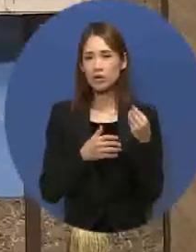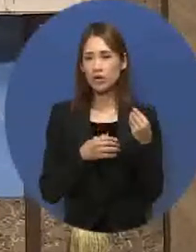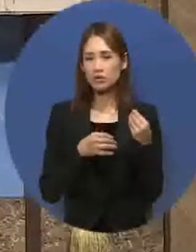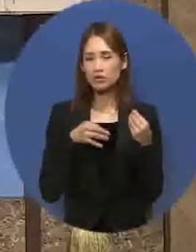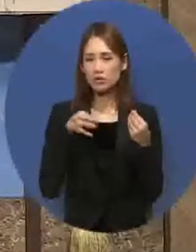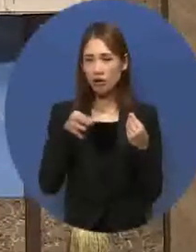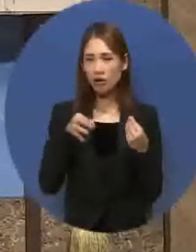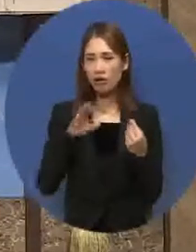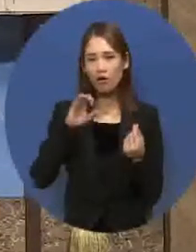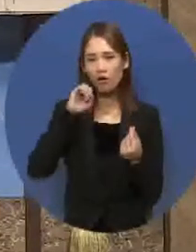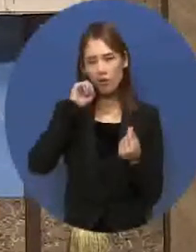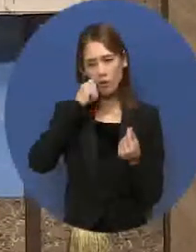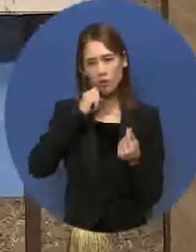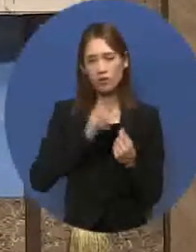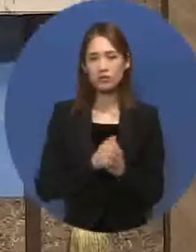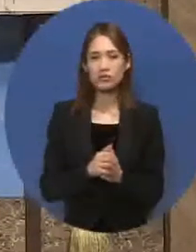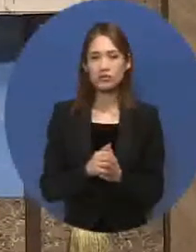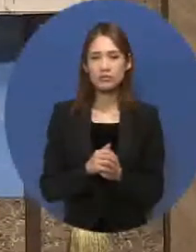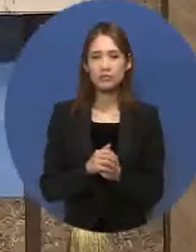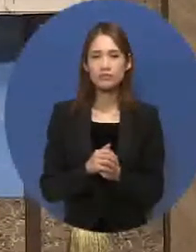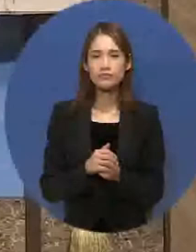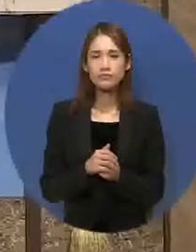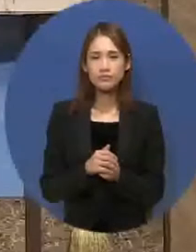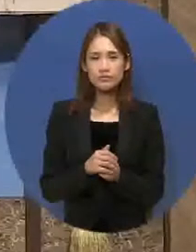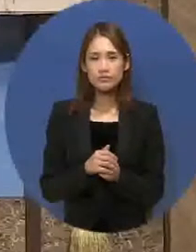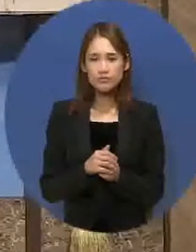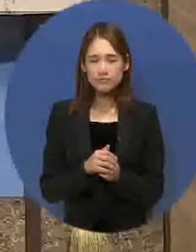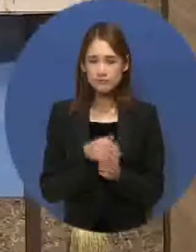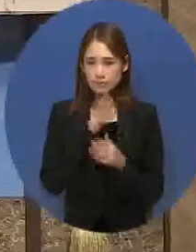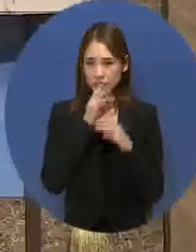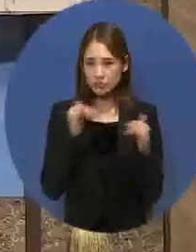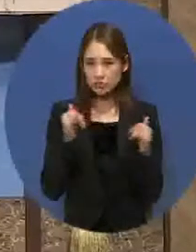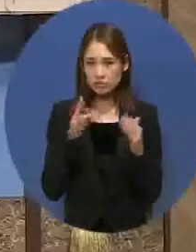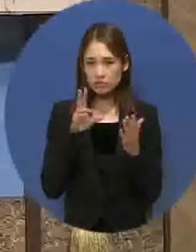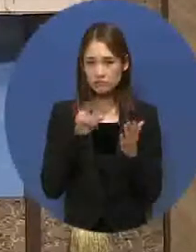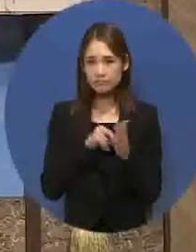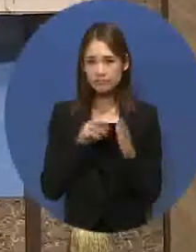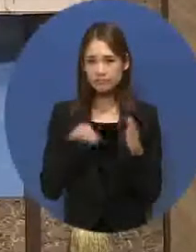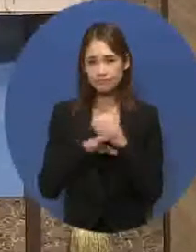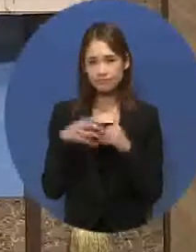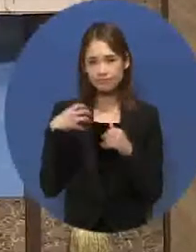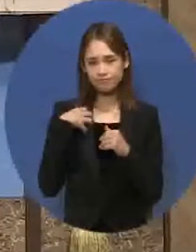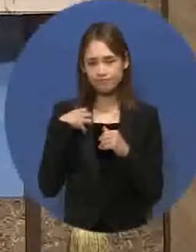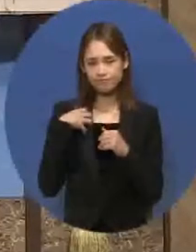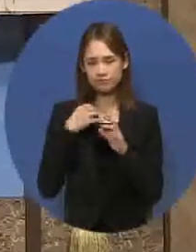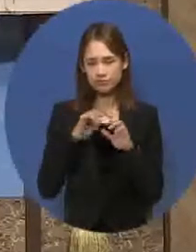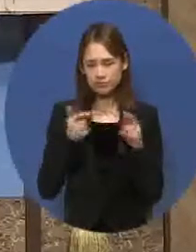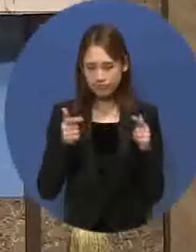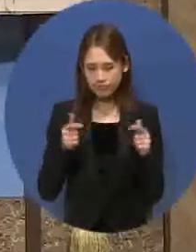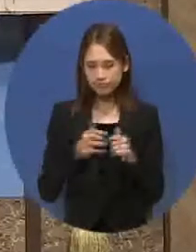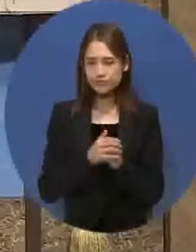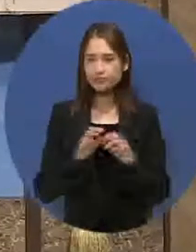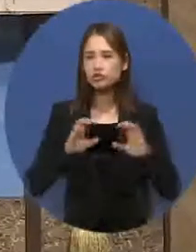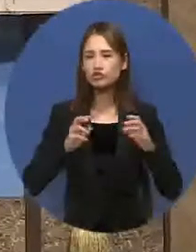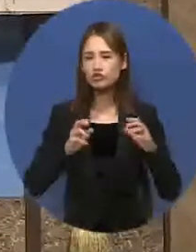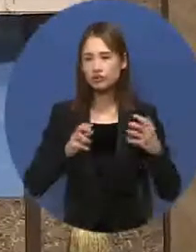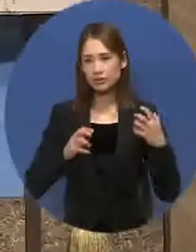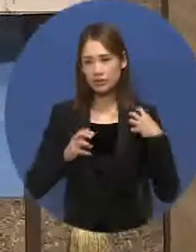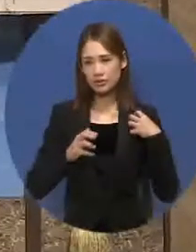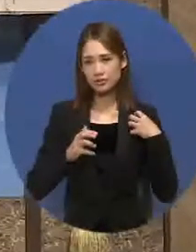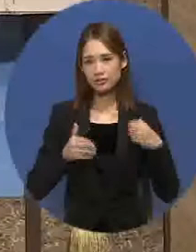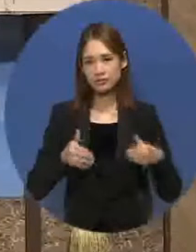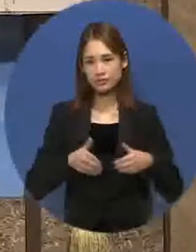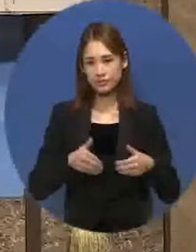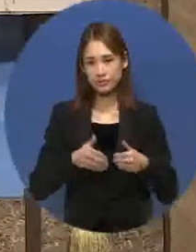원이 빠져나갈 수가 없습니다. 네. 그래서 이 노인 문제는 가정이 책임질 문제가 아니고 국가가 책임을